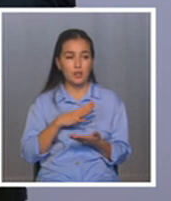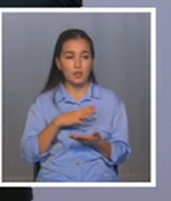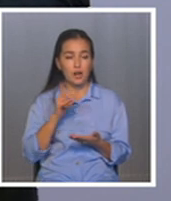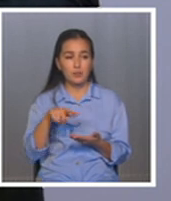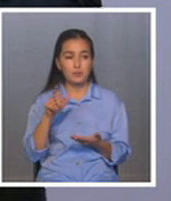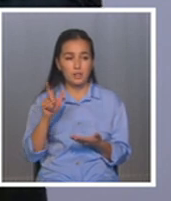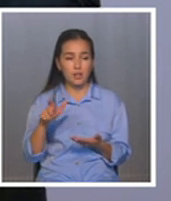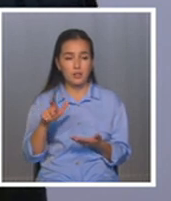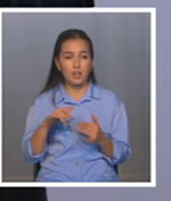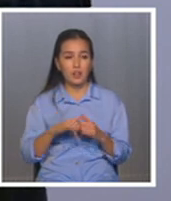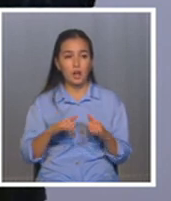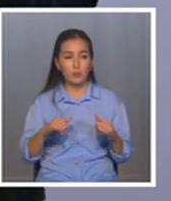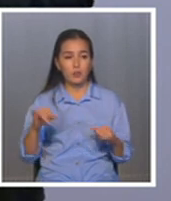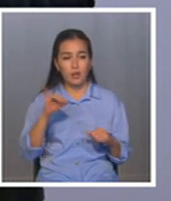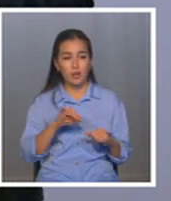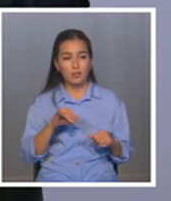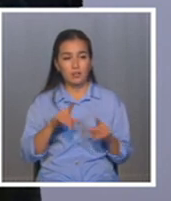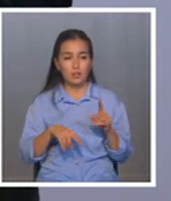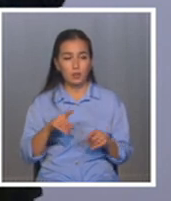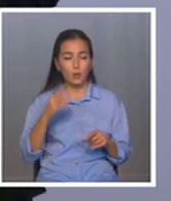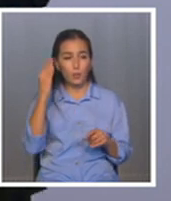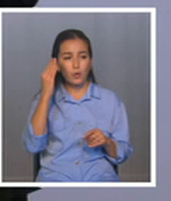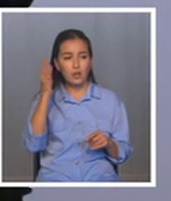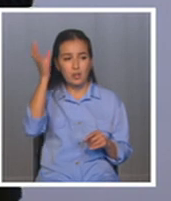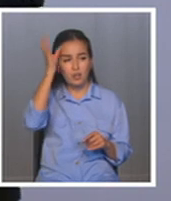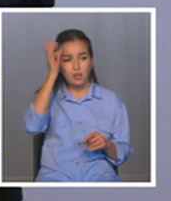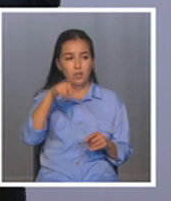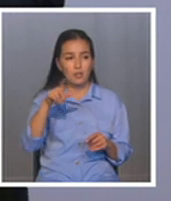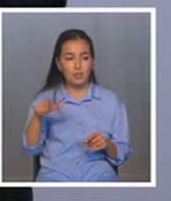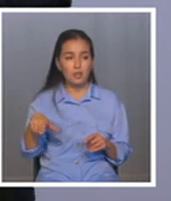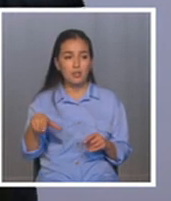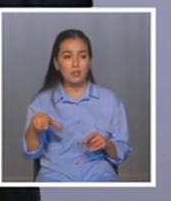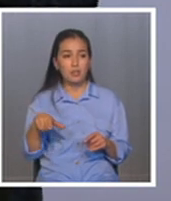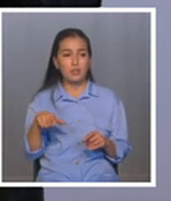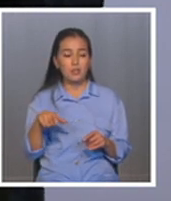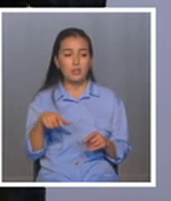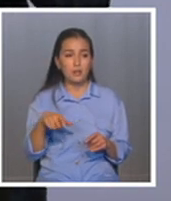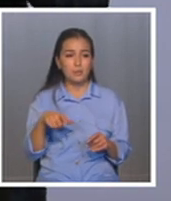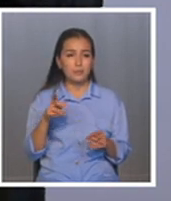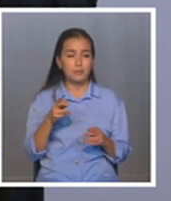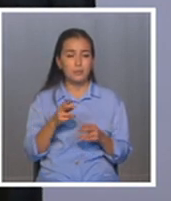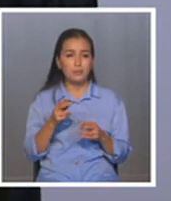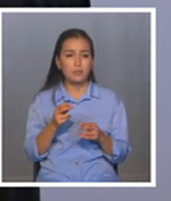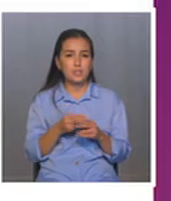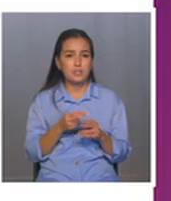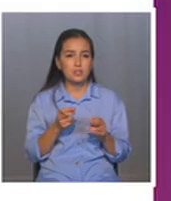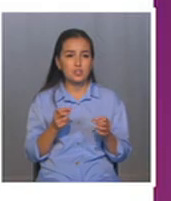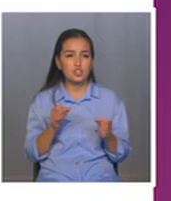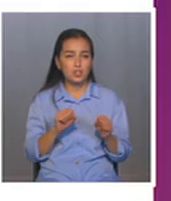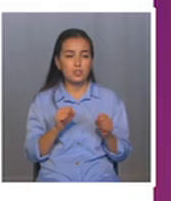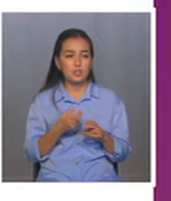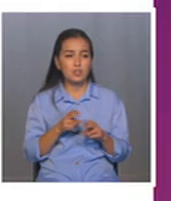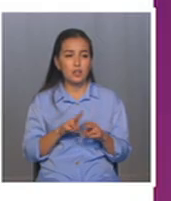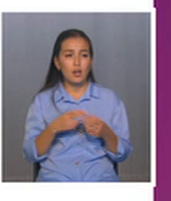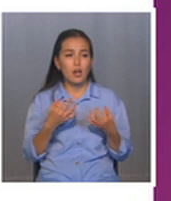адамзаттың даму тарихында кейбір ойш, көптегі біраз бір қатар ойшылдар мінсіз әділетті қоғам